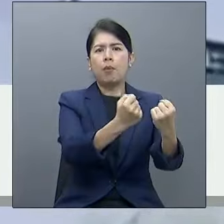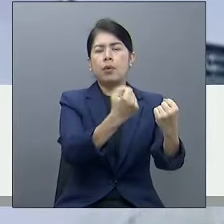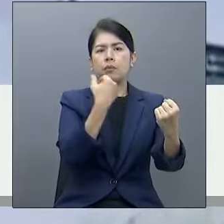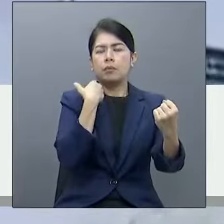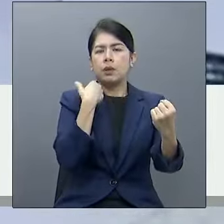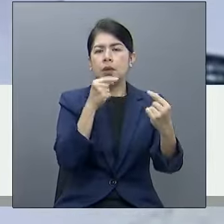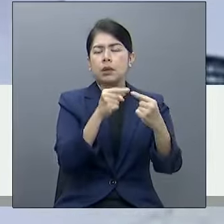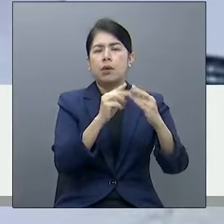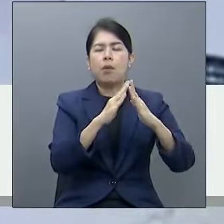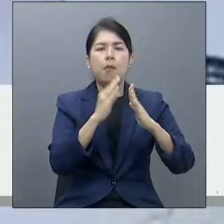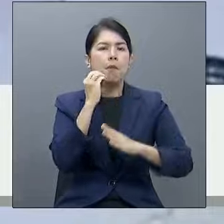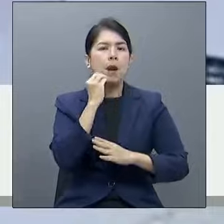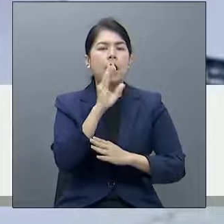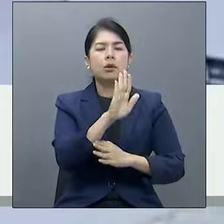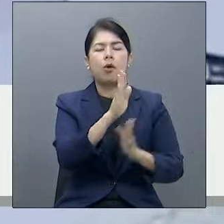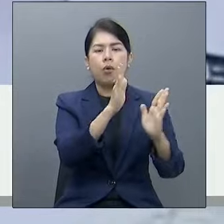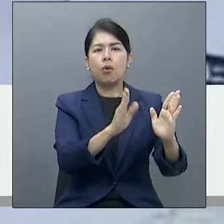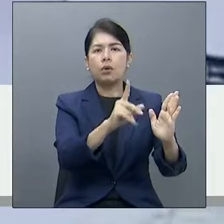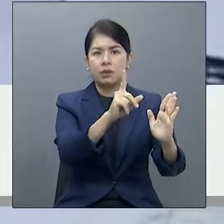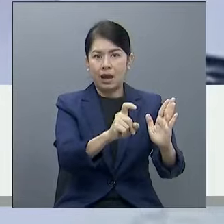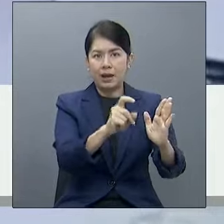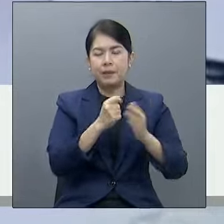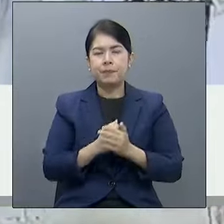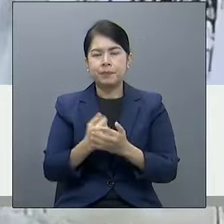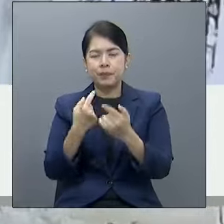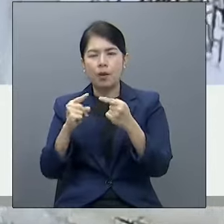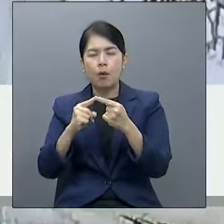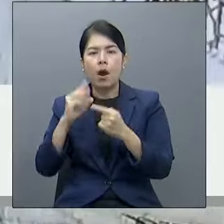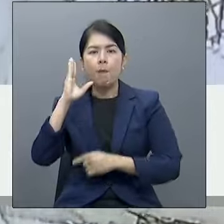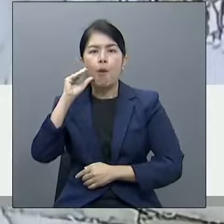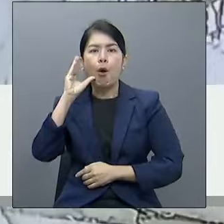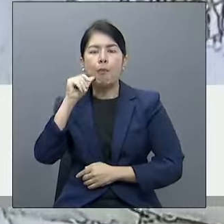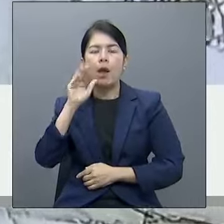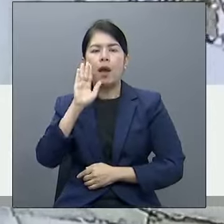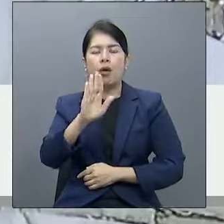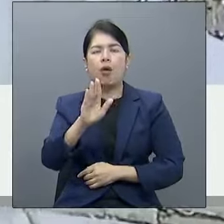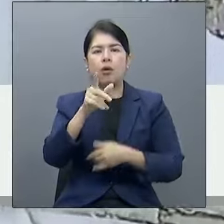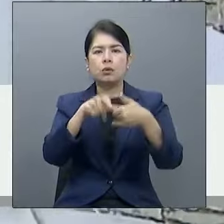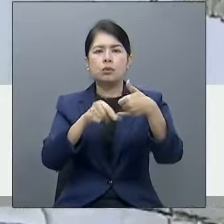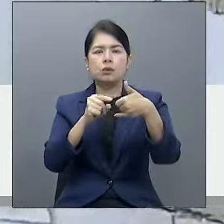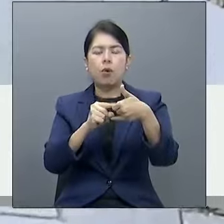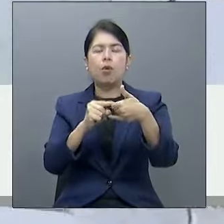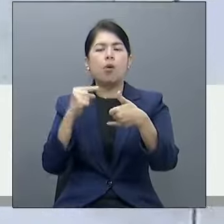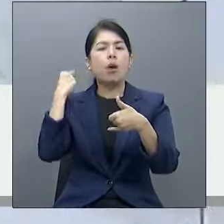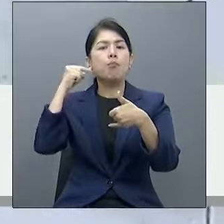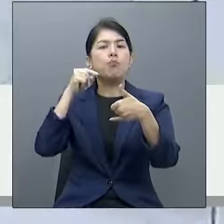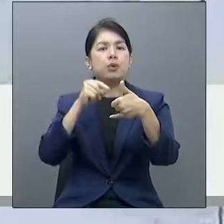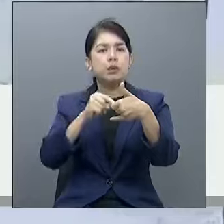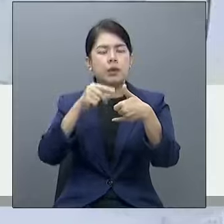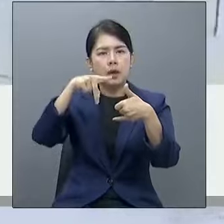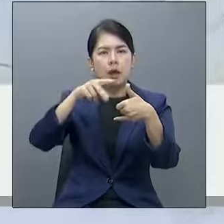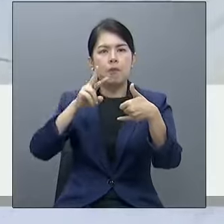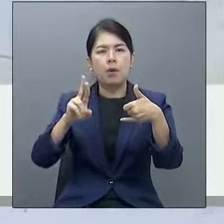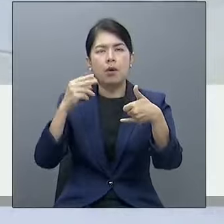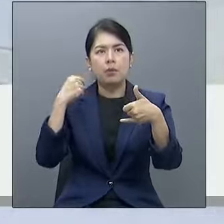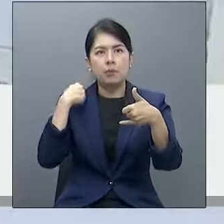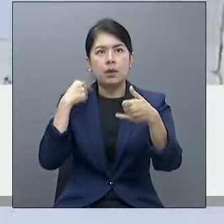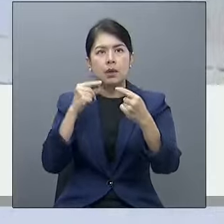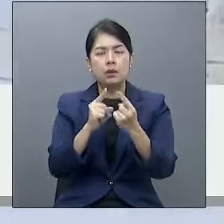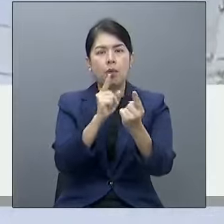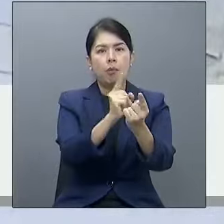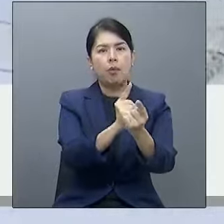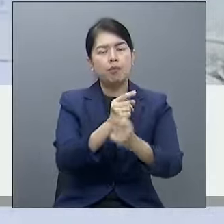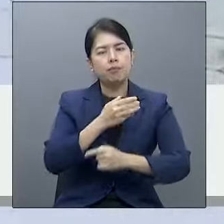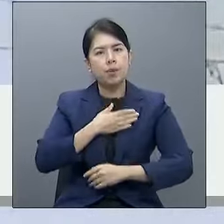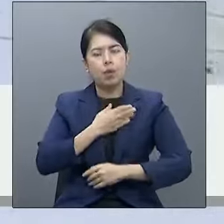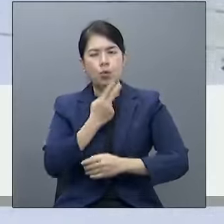ครับแต่ทีนี้เมื่อพ่อและก็แม่ของนางสาววรรณพรเนี่ยได้เดินทางมาที่บ้านหลังดังกล่าวแล้วไปพบกับนายกิตจึงเกิดความ